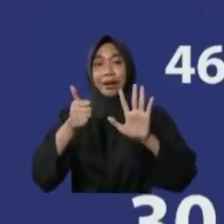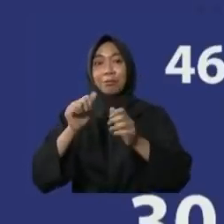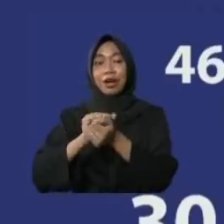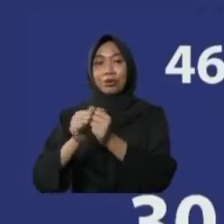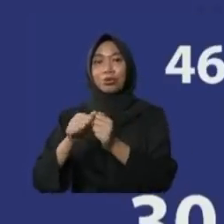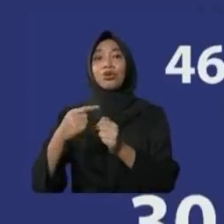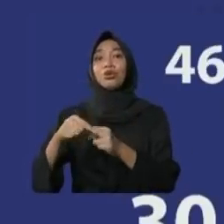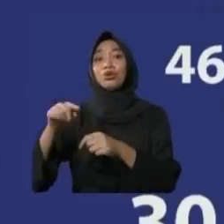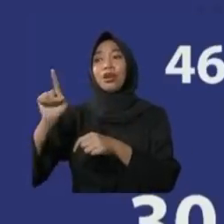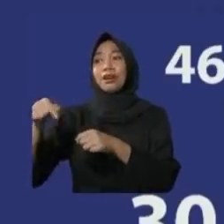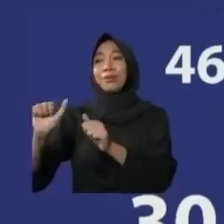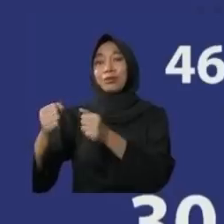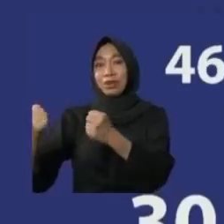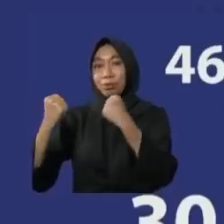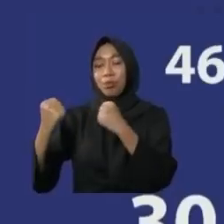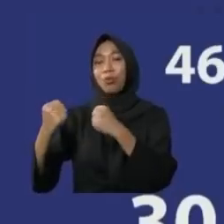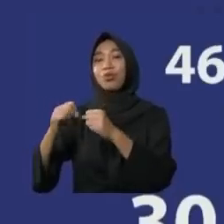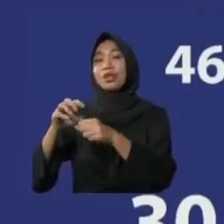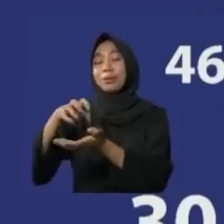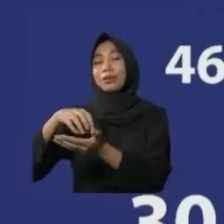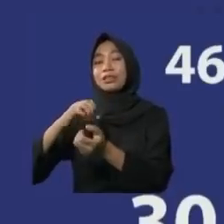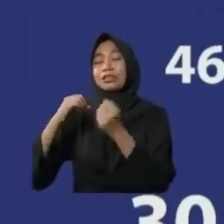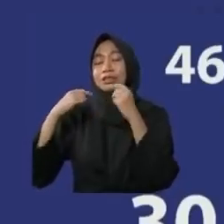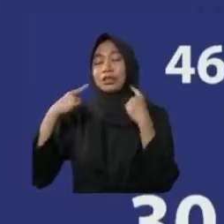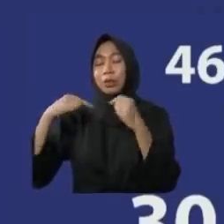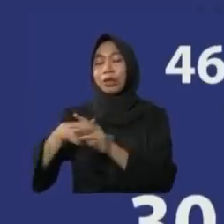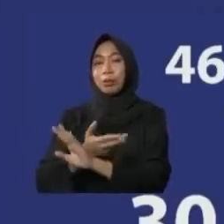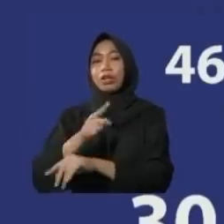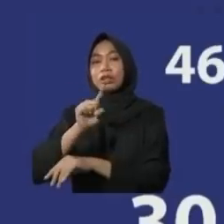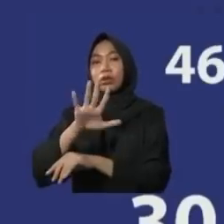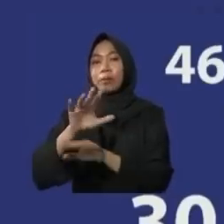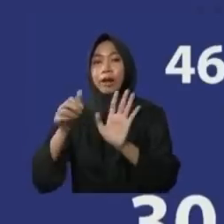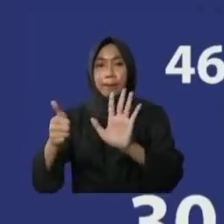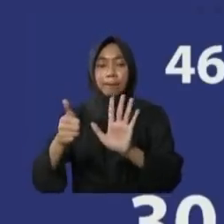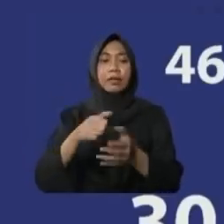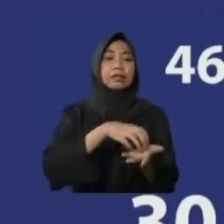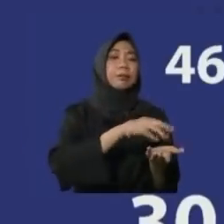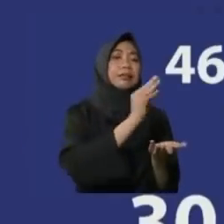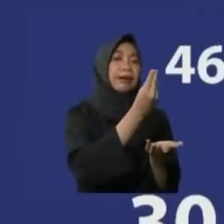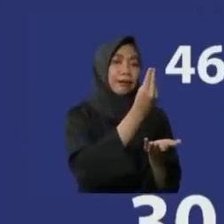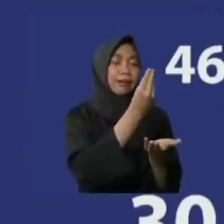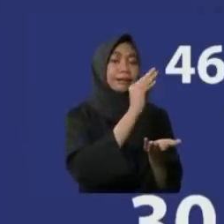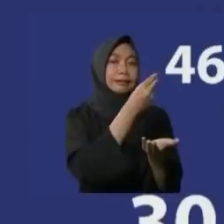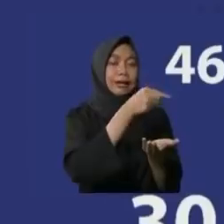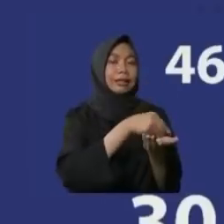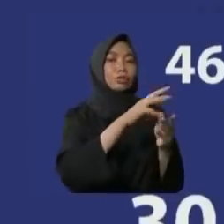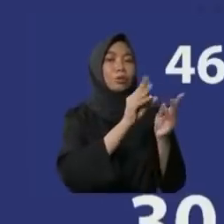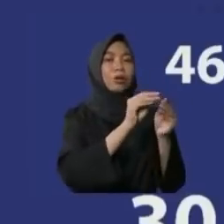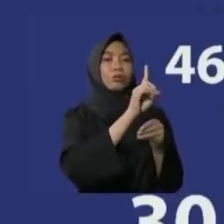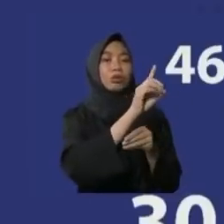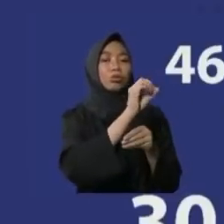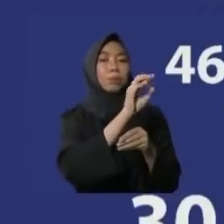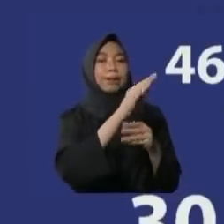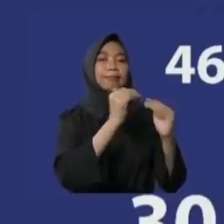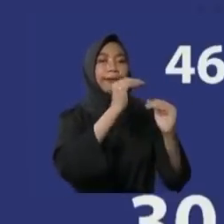sebanyak 154 kasus kemudian DKI Jakarta 104 dan DKI Jakarta berdasarkan